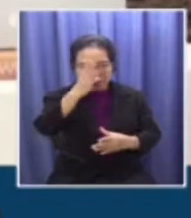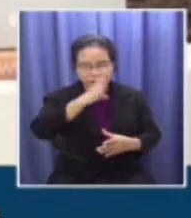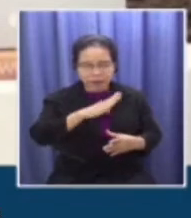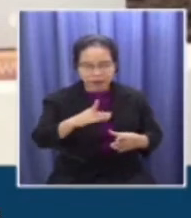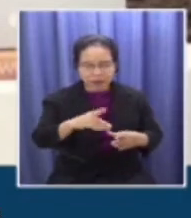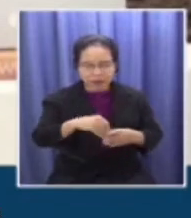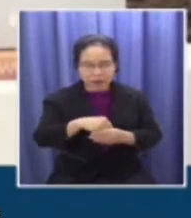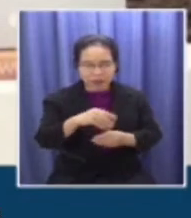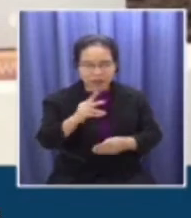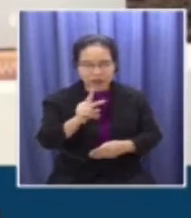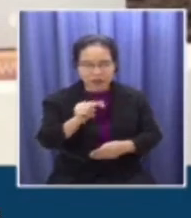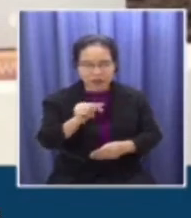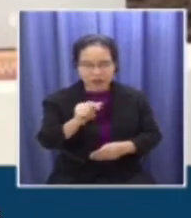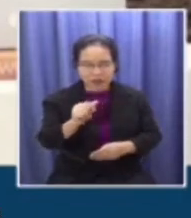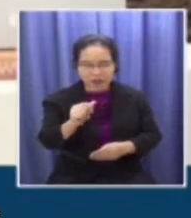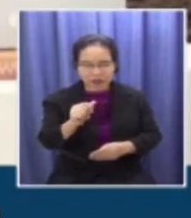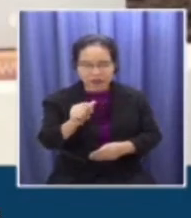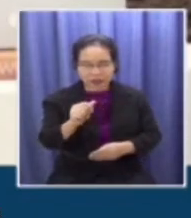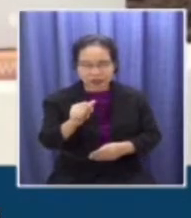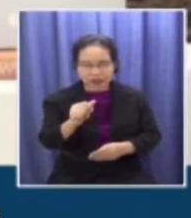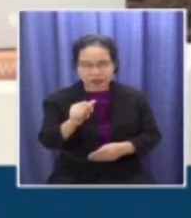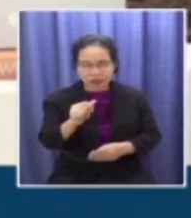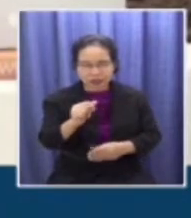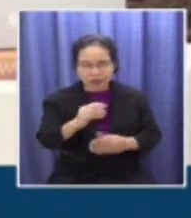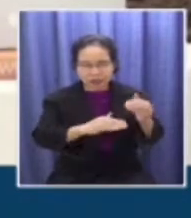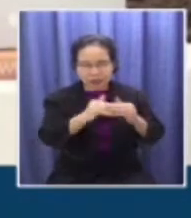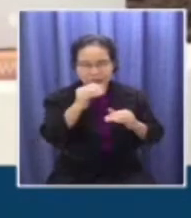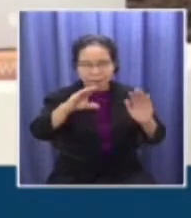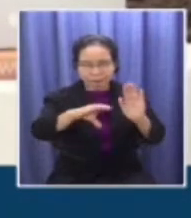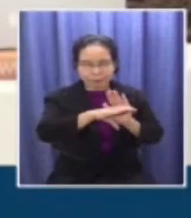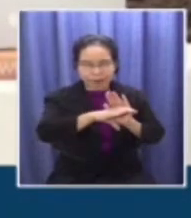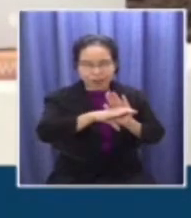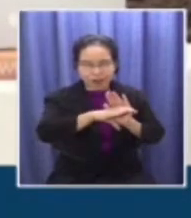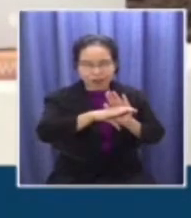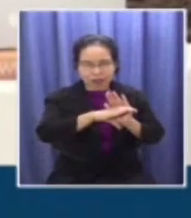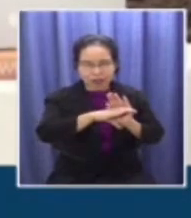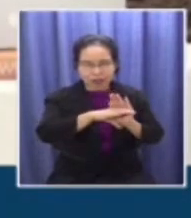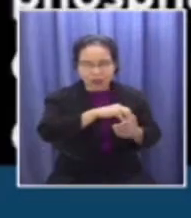ɛbɛkɔ ma wo ba no na yenya papa no maame su wɔ ne mu